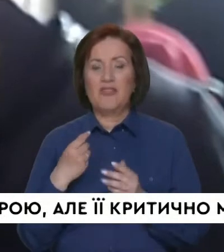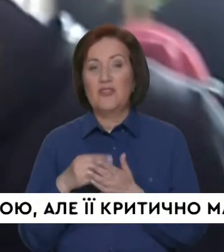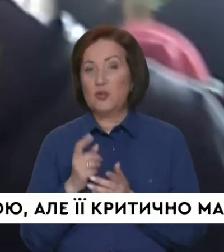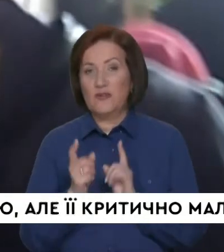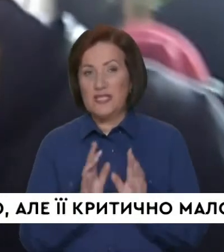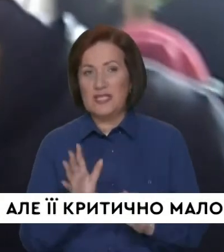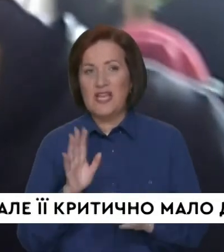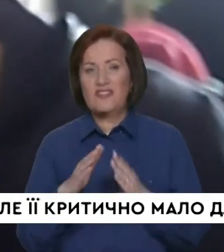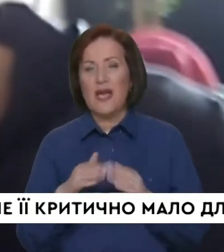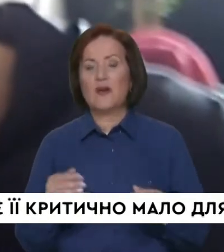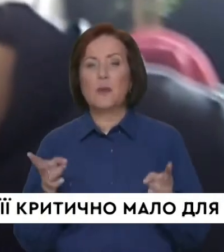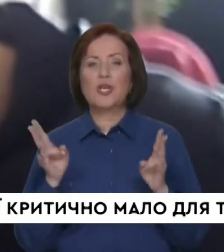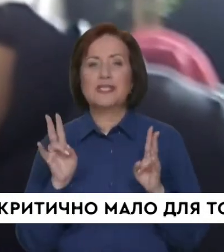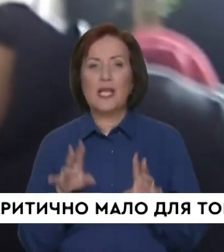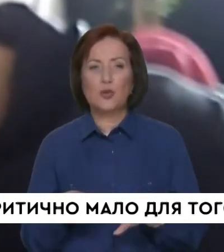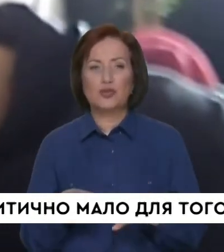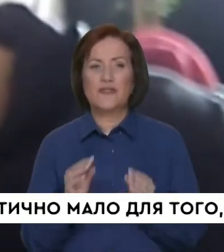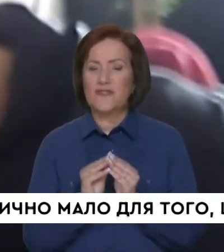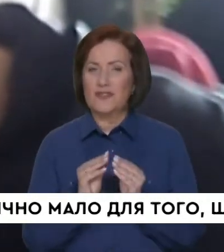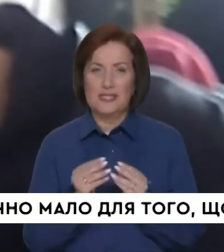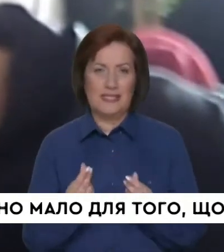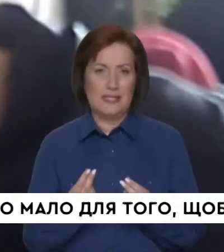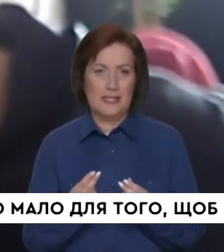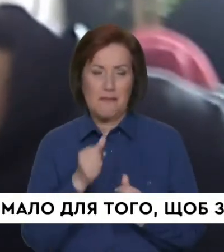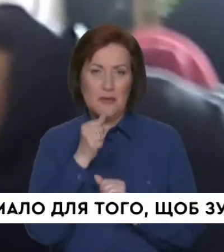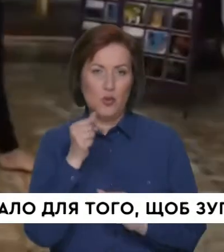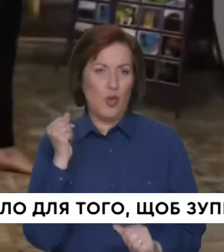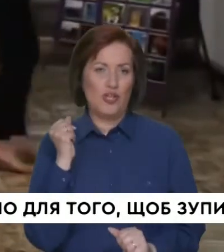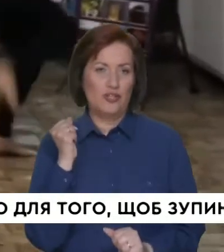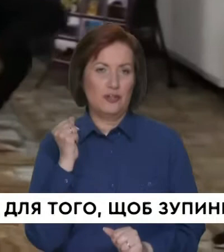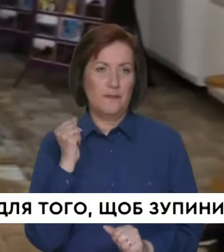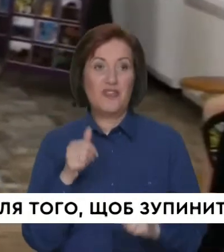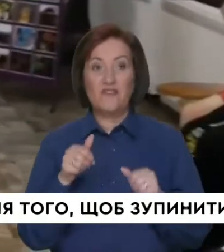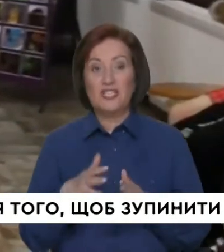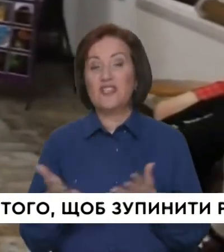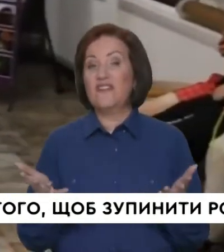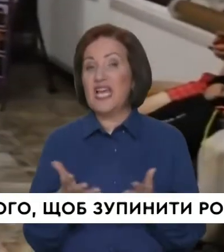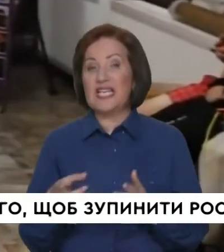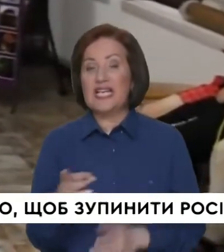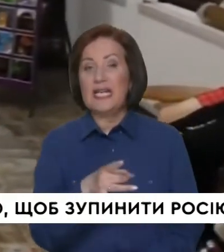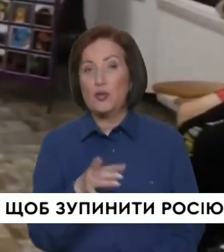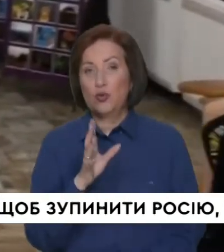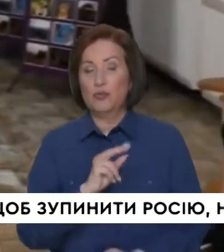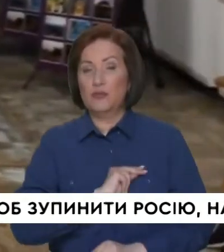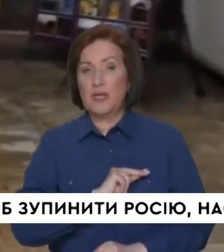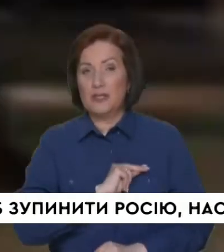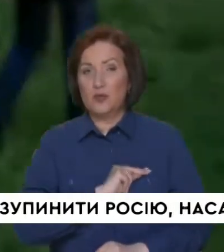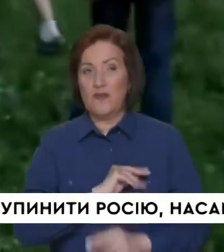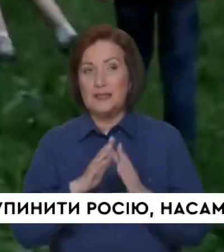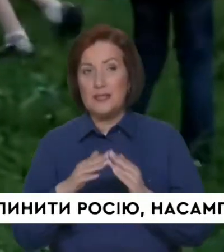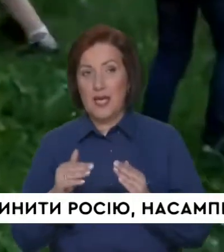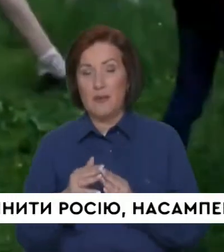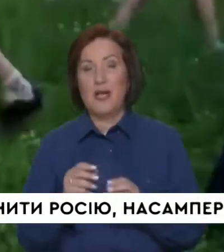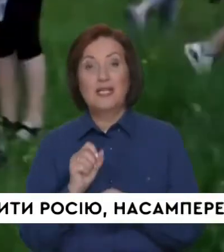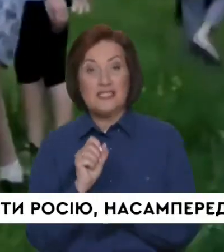навіть табори залишають ті ж ціни, минулорічні ціни. Вирішувати, у яких регіонах будуть працювати табори, завдання